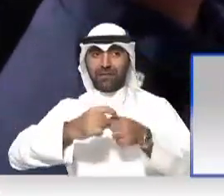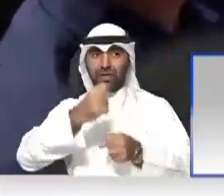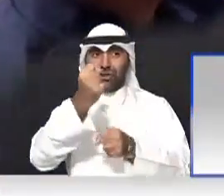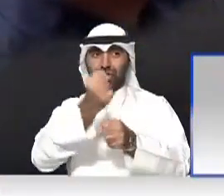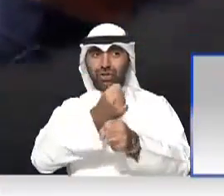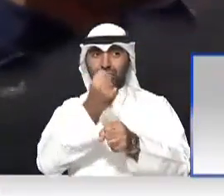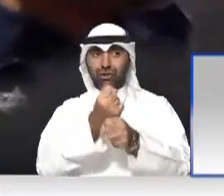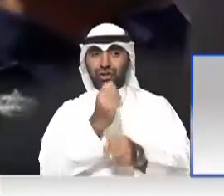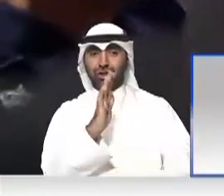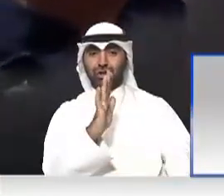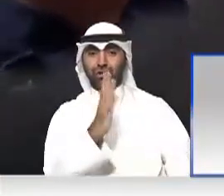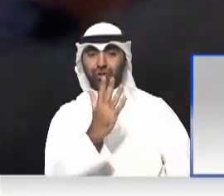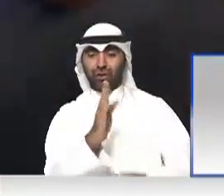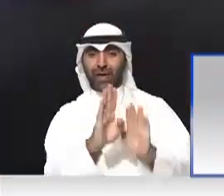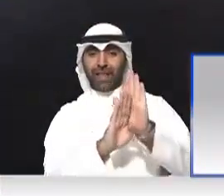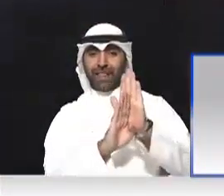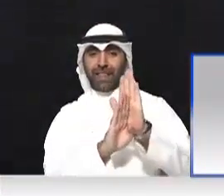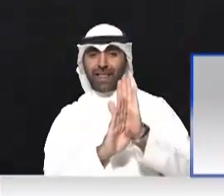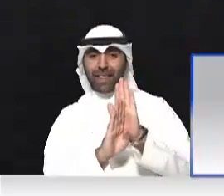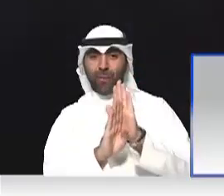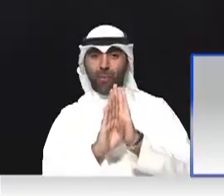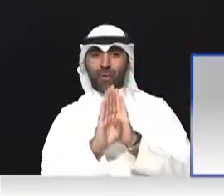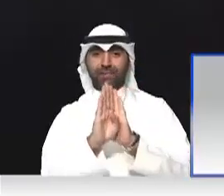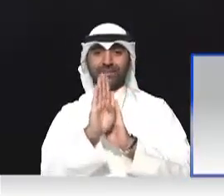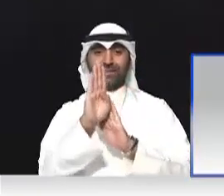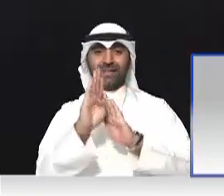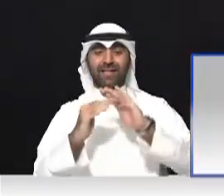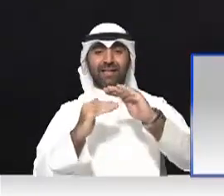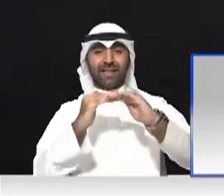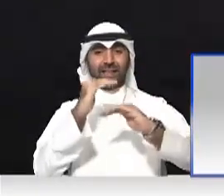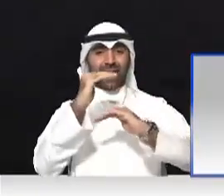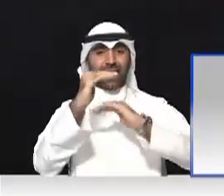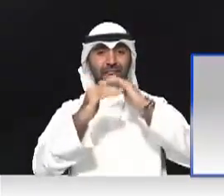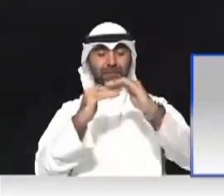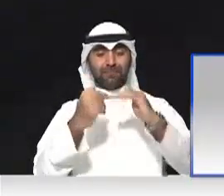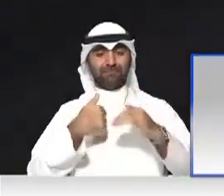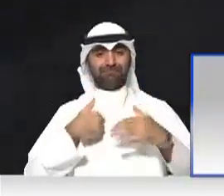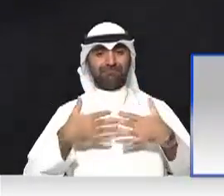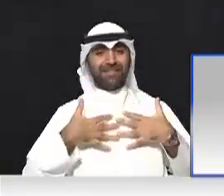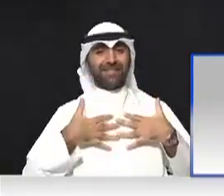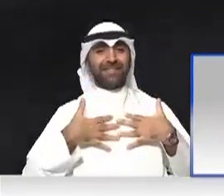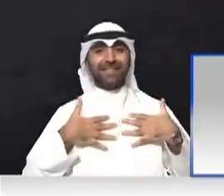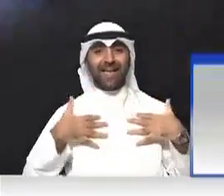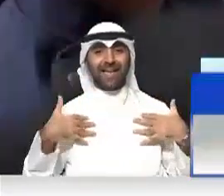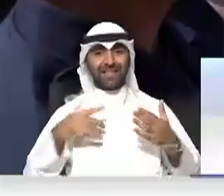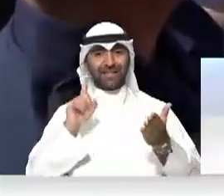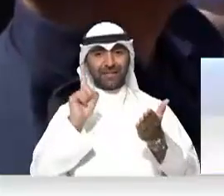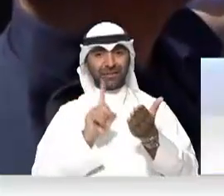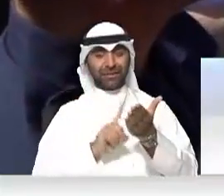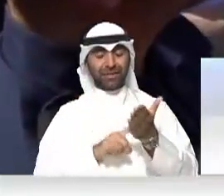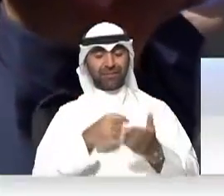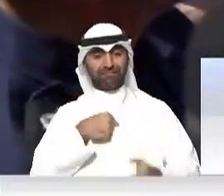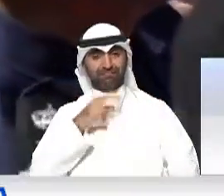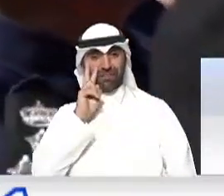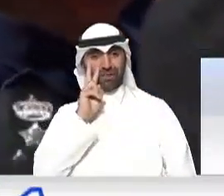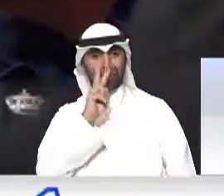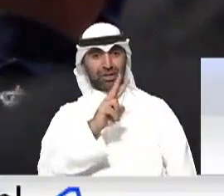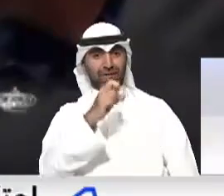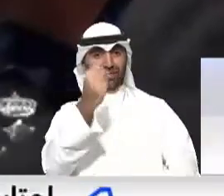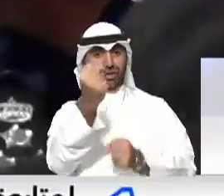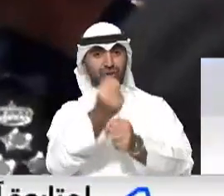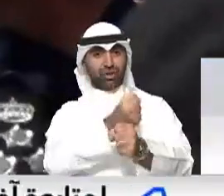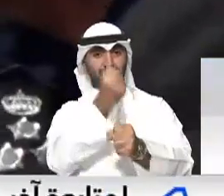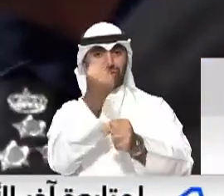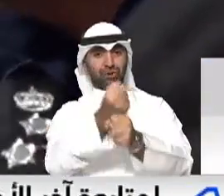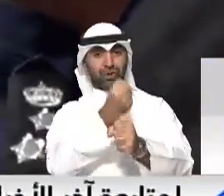واجب علي أوجه الكلمة من القلب للقلب، أنتوا ناس نفتخر فيكم بعداكم في